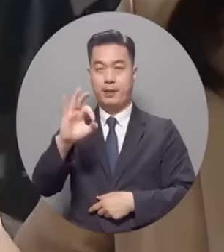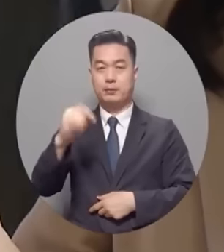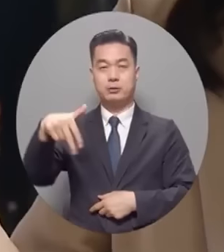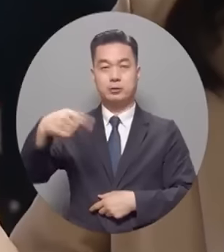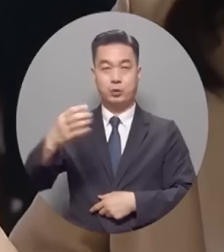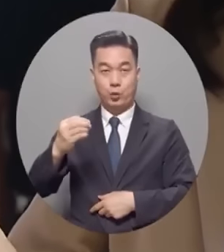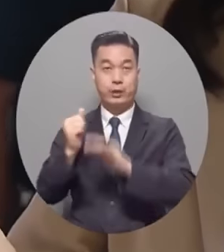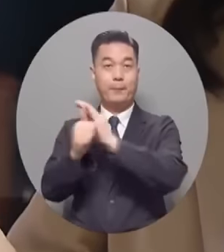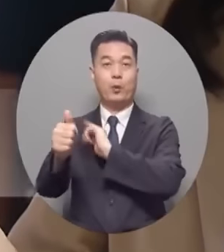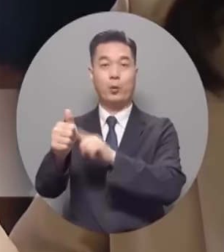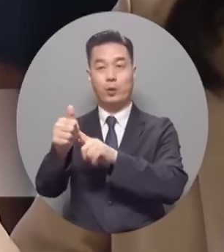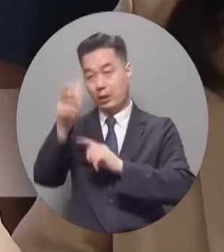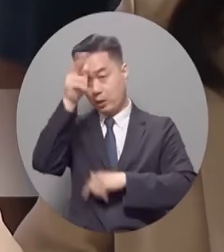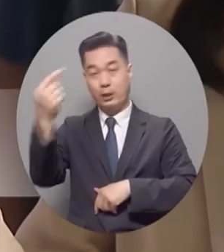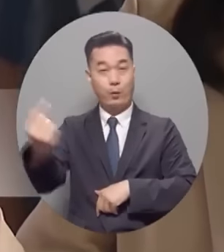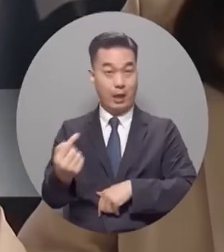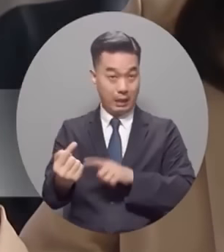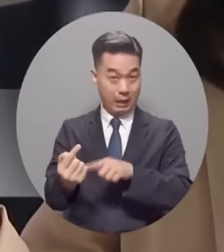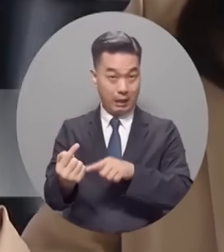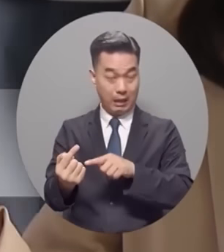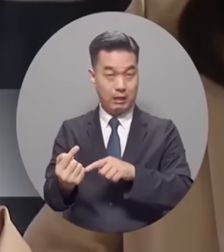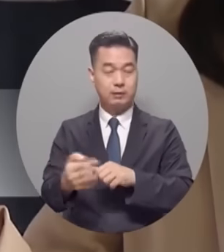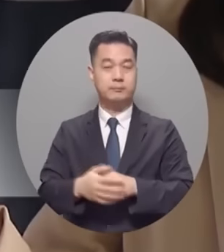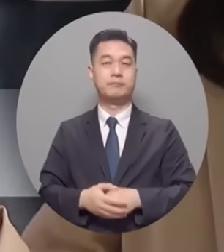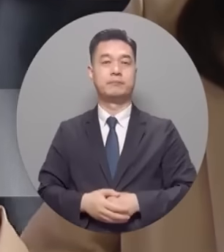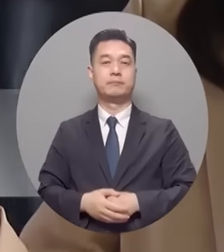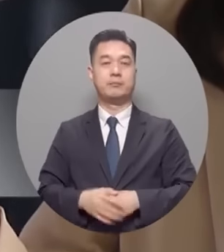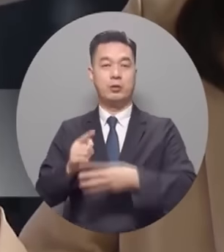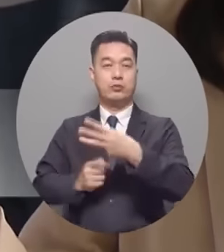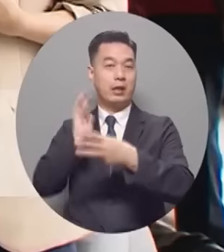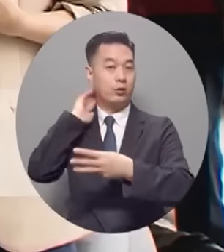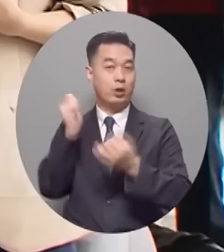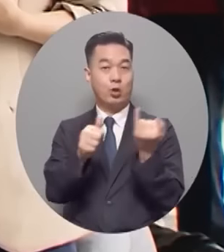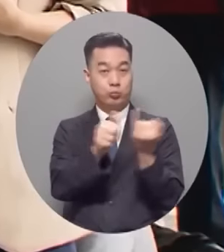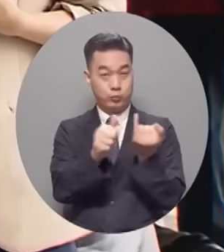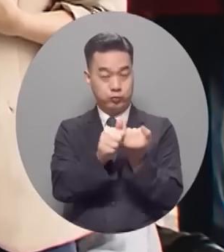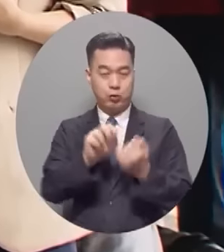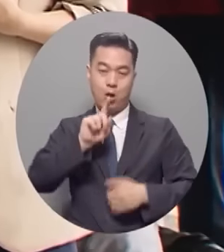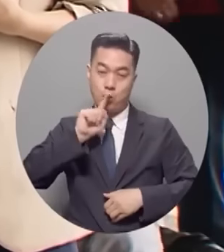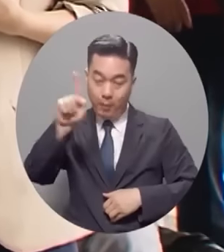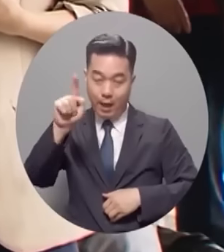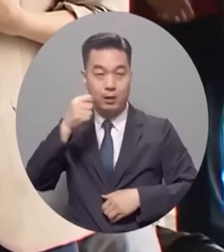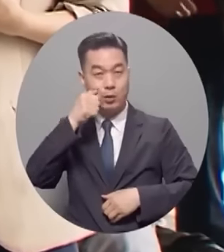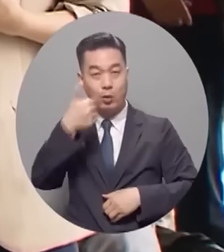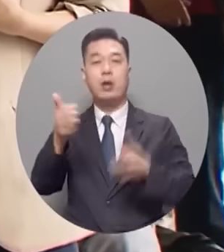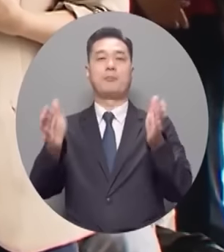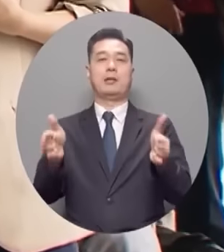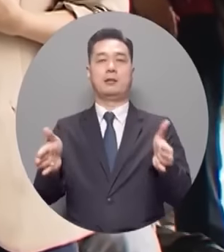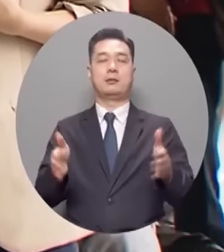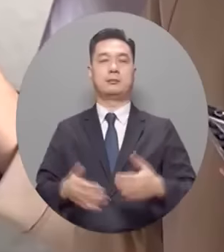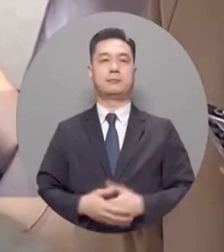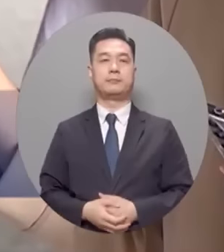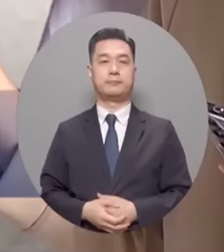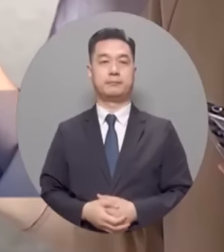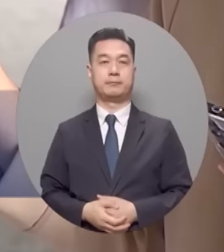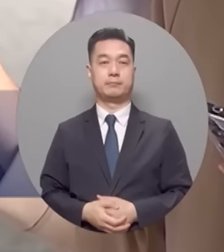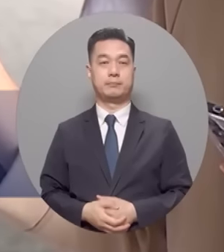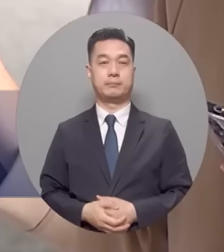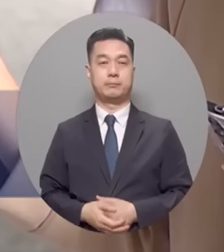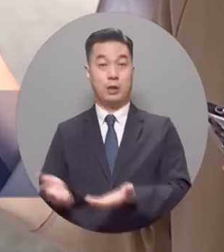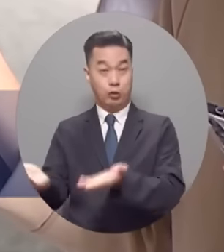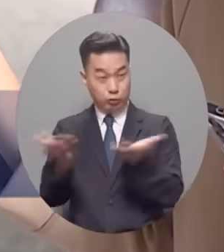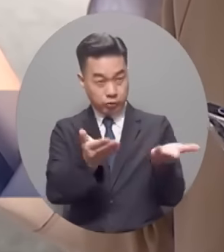출석했습니다. 윤석열 대통령과 김 여사를 청탁금지법 위반 혐의 등으로 고발한 지 5달 만입니다. 주는 대로 다